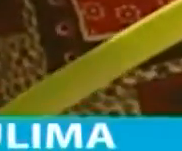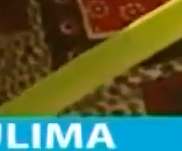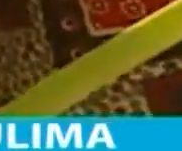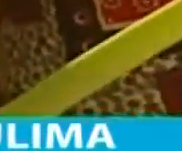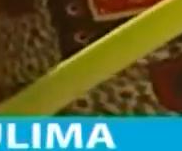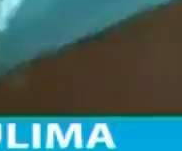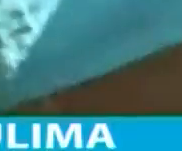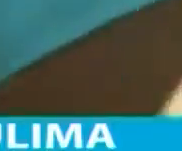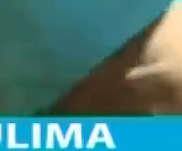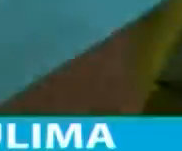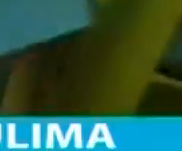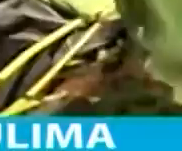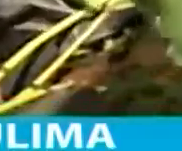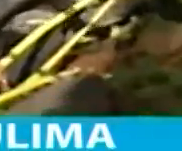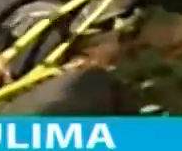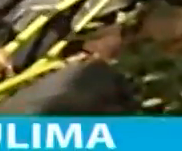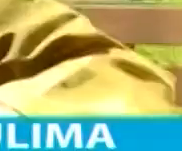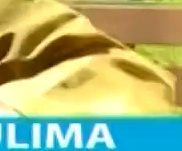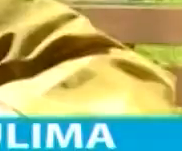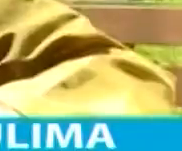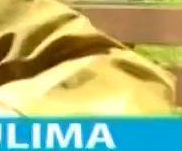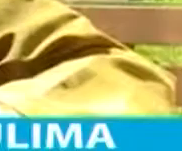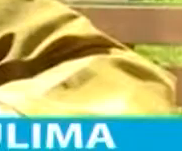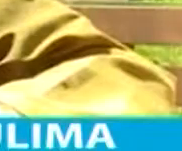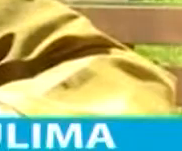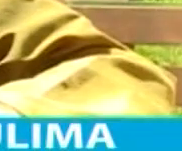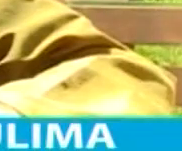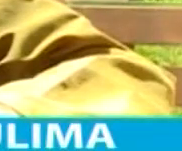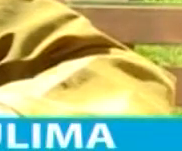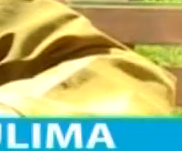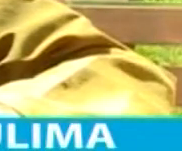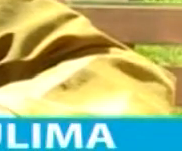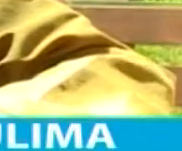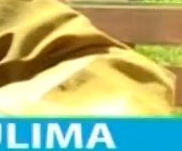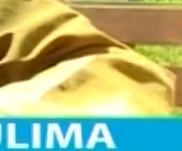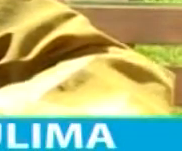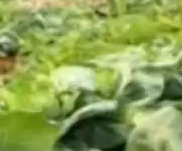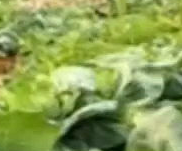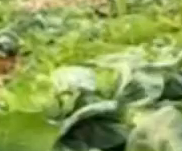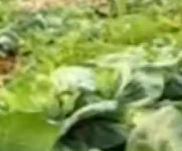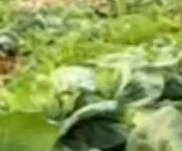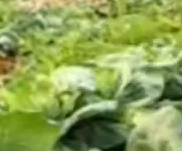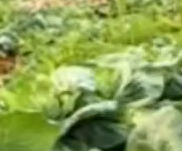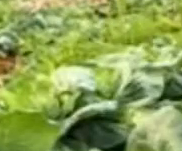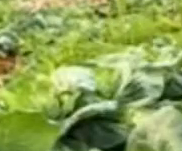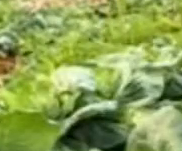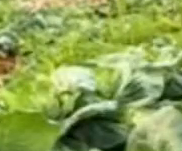Basi usikose kuungana nasi Jumapili saa 9:30 hapa KBC Channel.